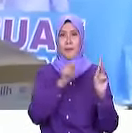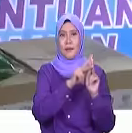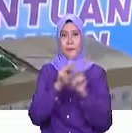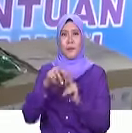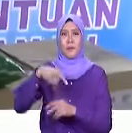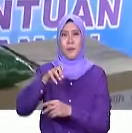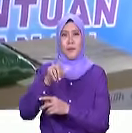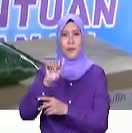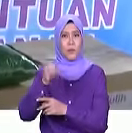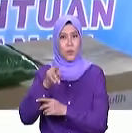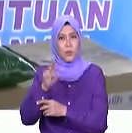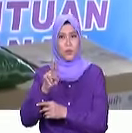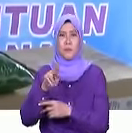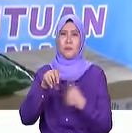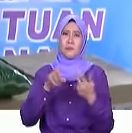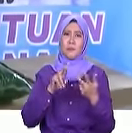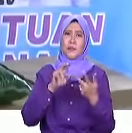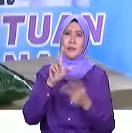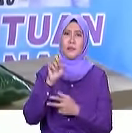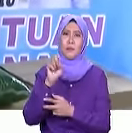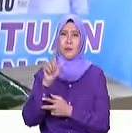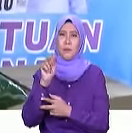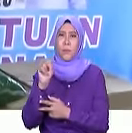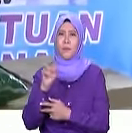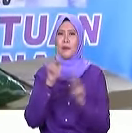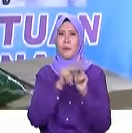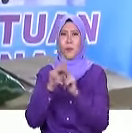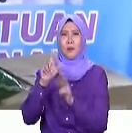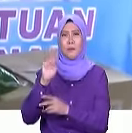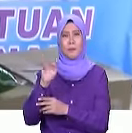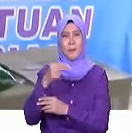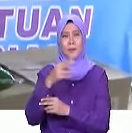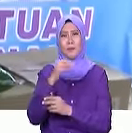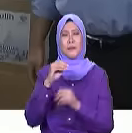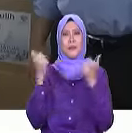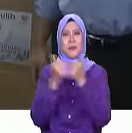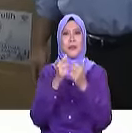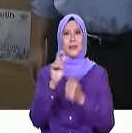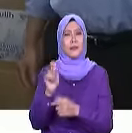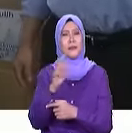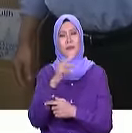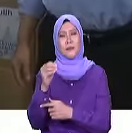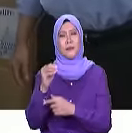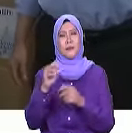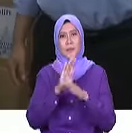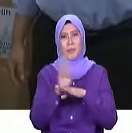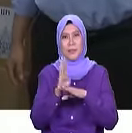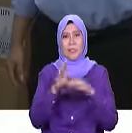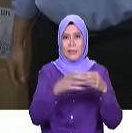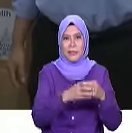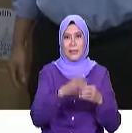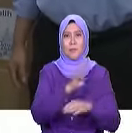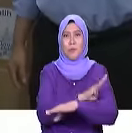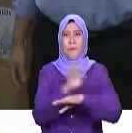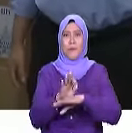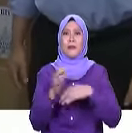Pilaju, Nukahan, Mempagar, Selagon, Kampung Laba, Persatuan Teksi dan peniaga kecil Uptown Beaufort.